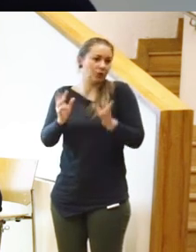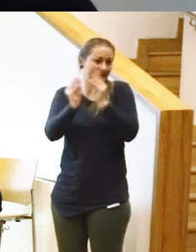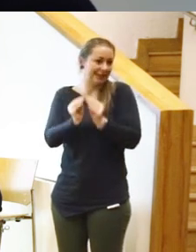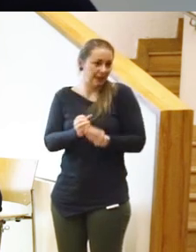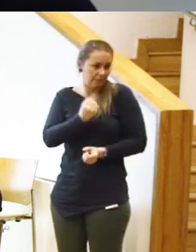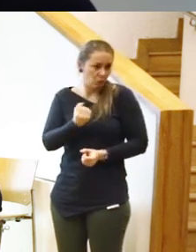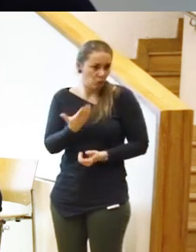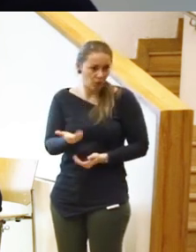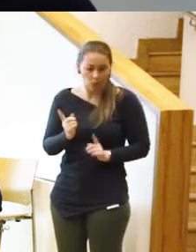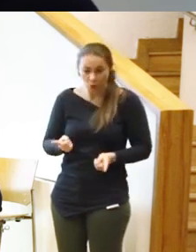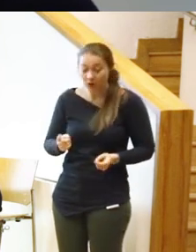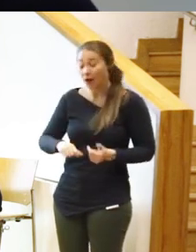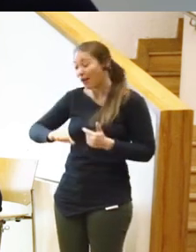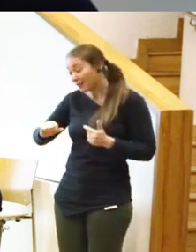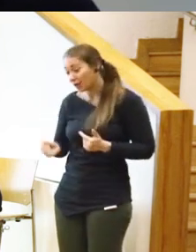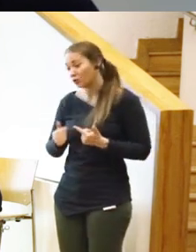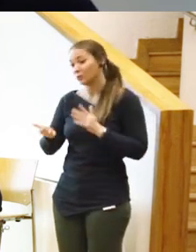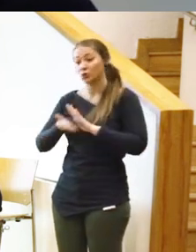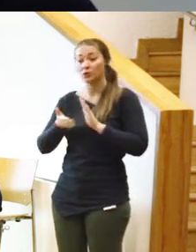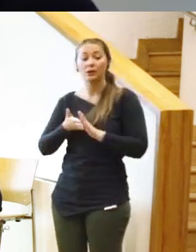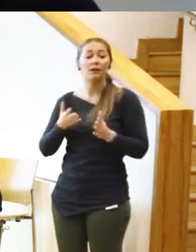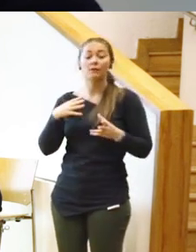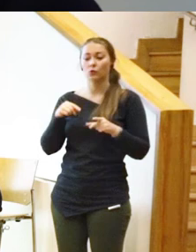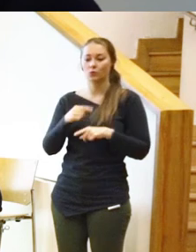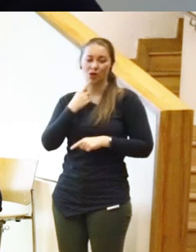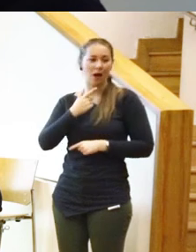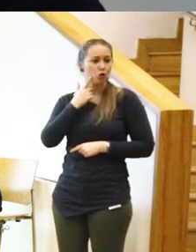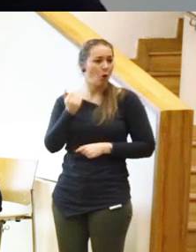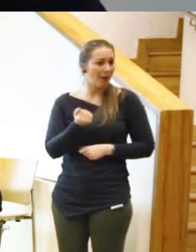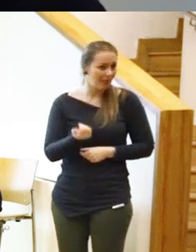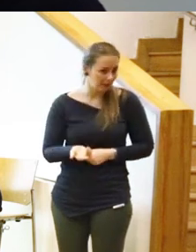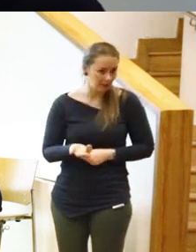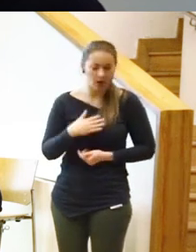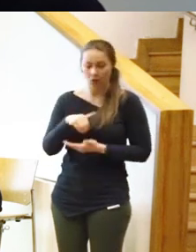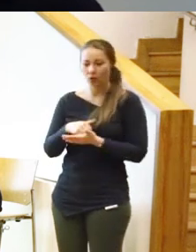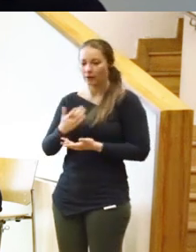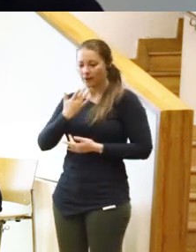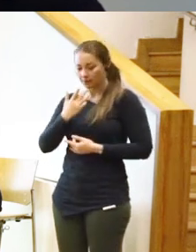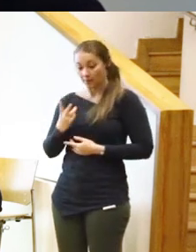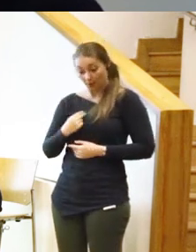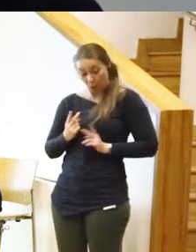Ale dalším tématem nebo tím vektorem je ještě ta kompetence, to znamená ještě, jak s tím zacházíme,